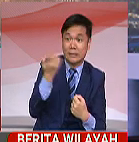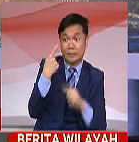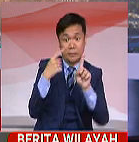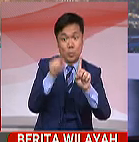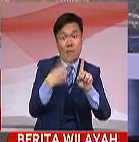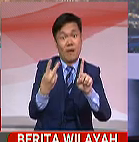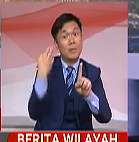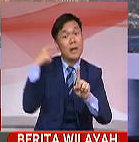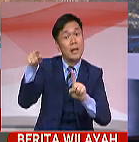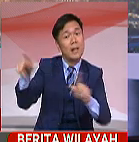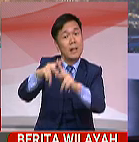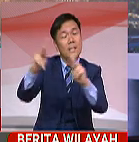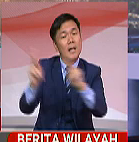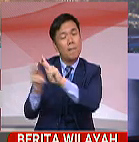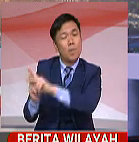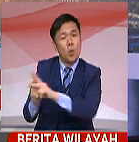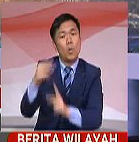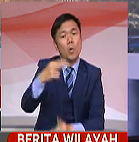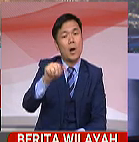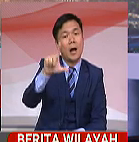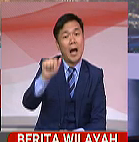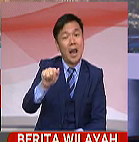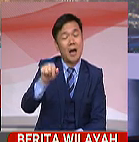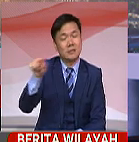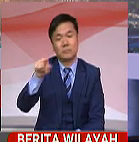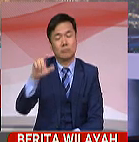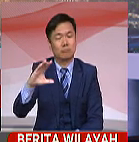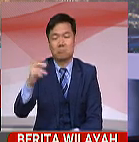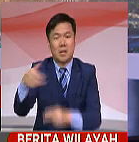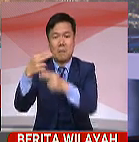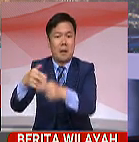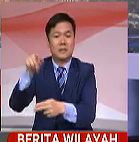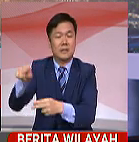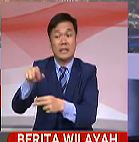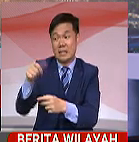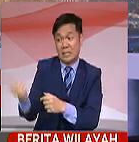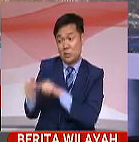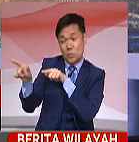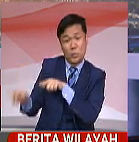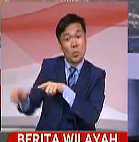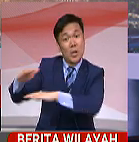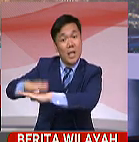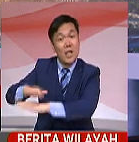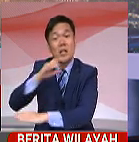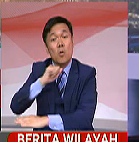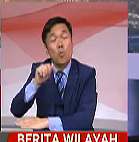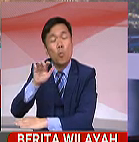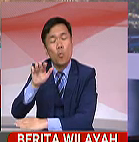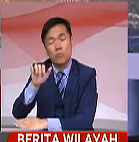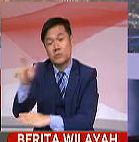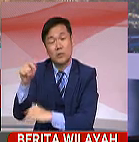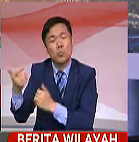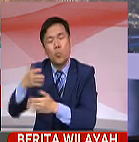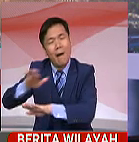lalu di Kampung Halacara Baru Londa Gemas menyebabkan kematian Umi Yusnani Sofia Herwan Nur